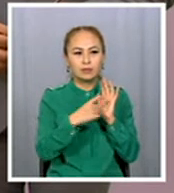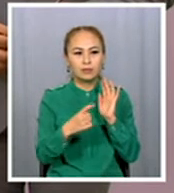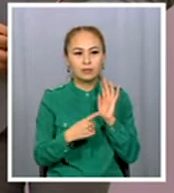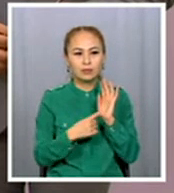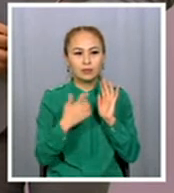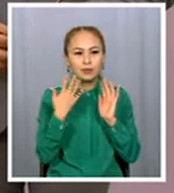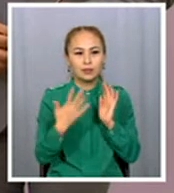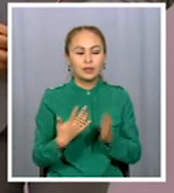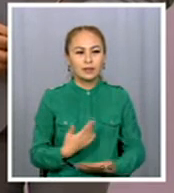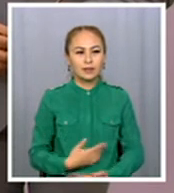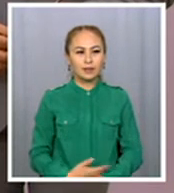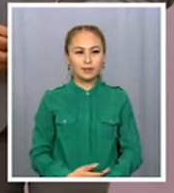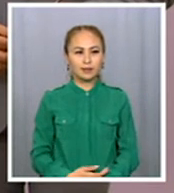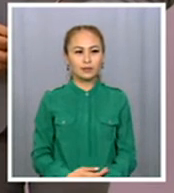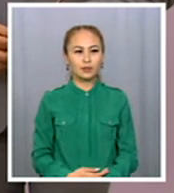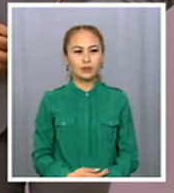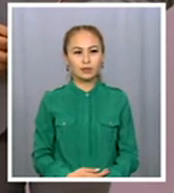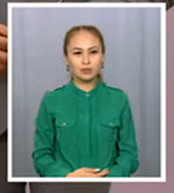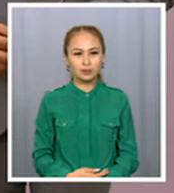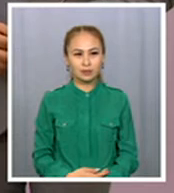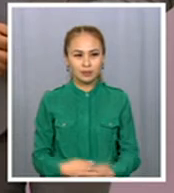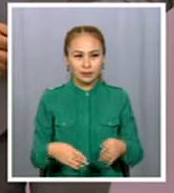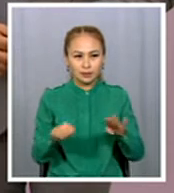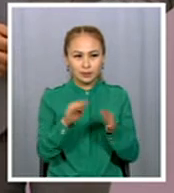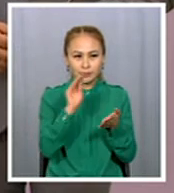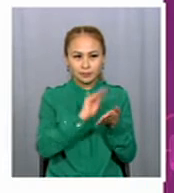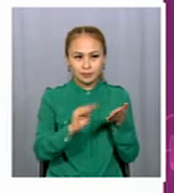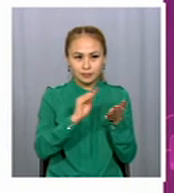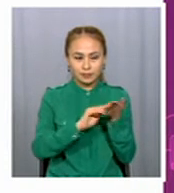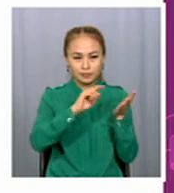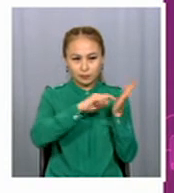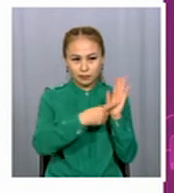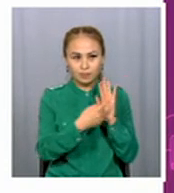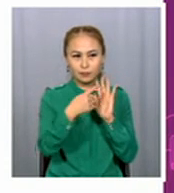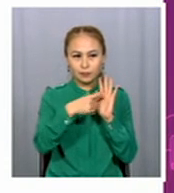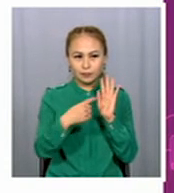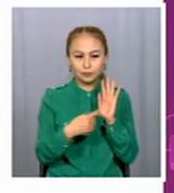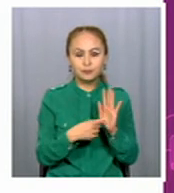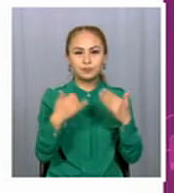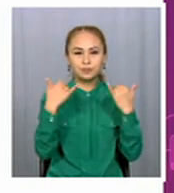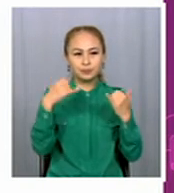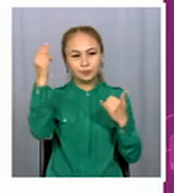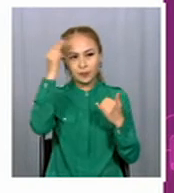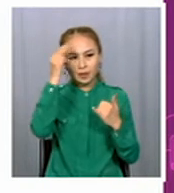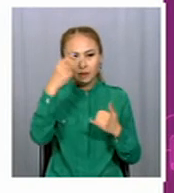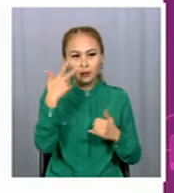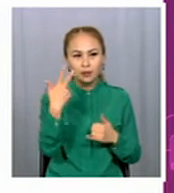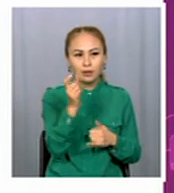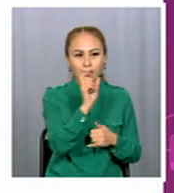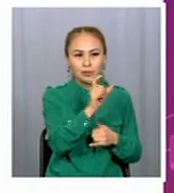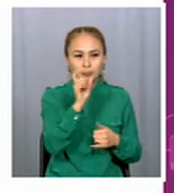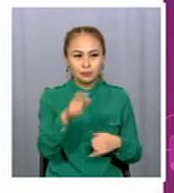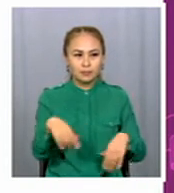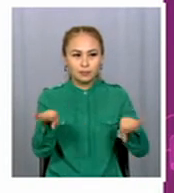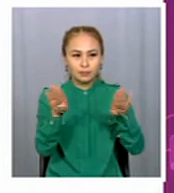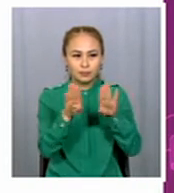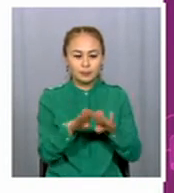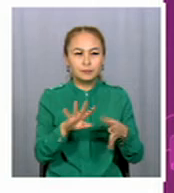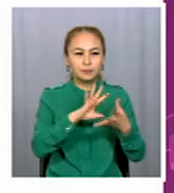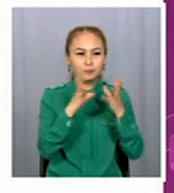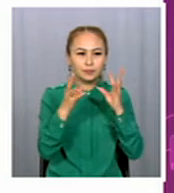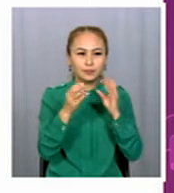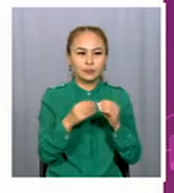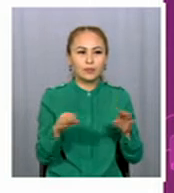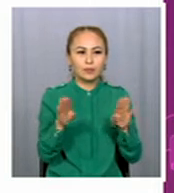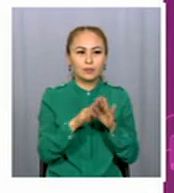5-тің бөлінісі түріндегі жазбаша көбейту және бөлу. Бүгінгі сабақта 3 таңбалы санды 1 таңбалы санға